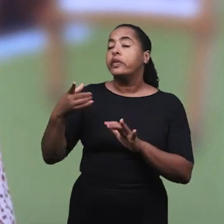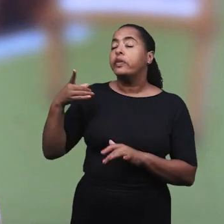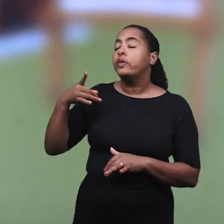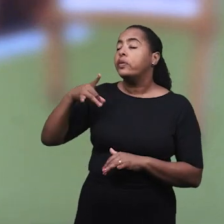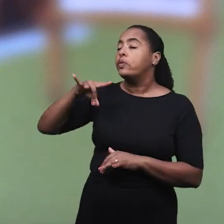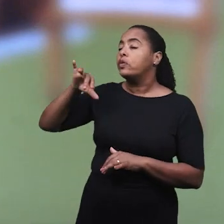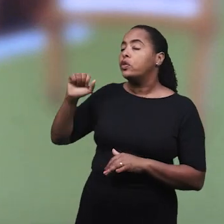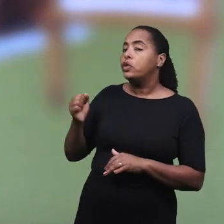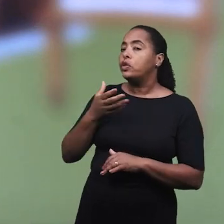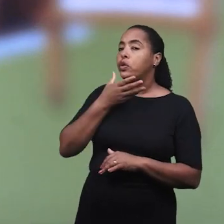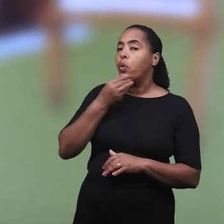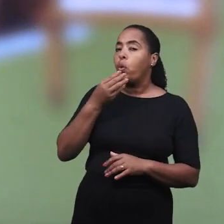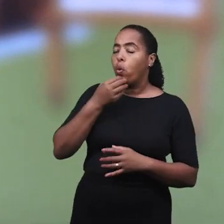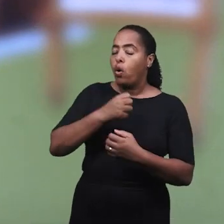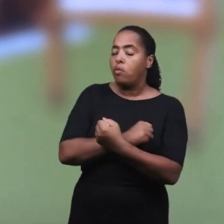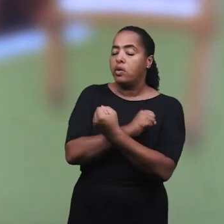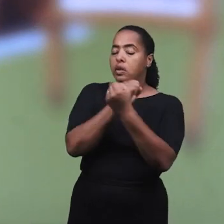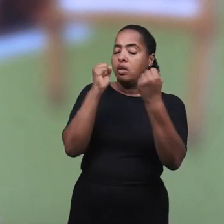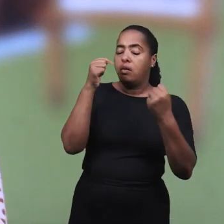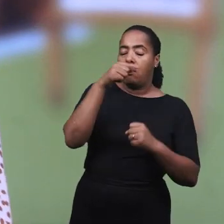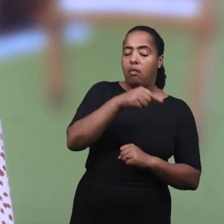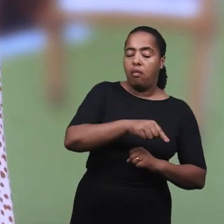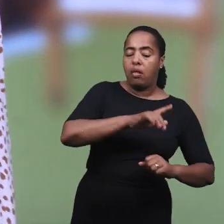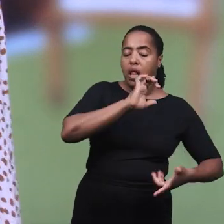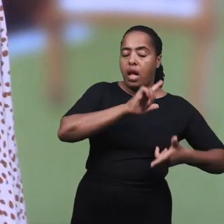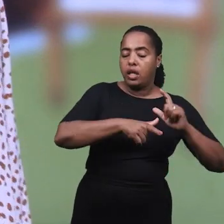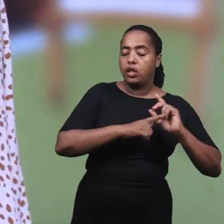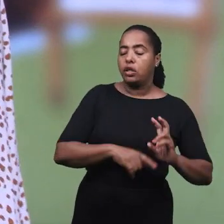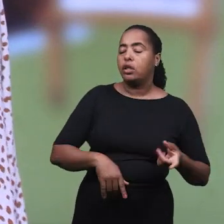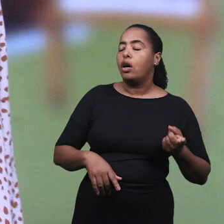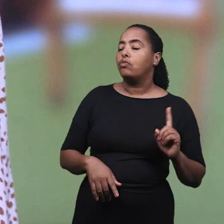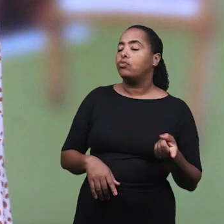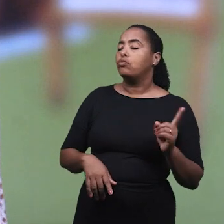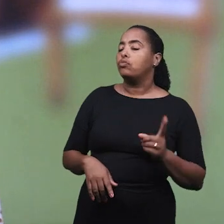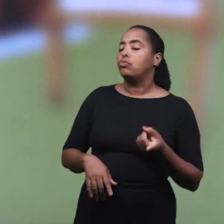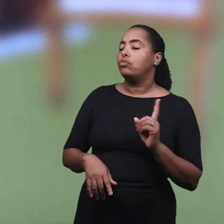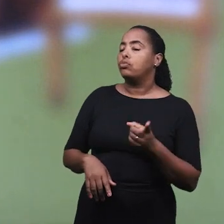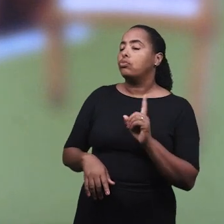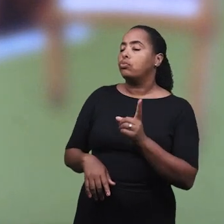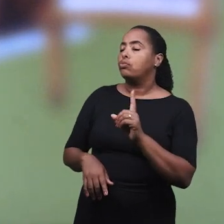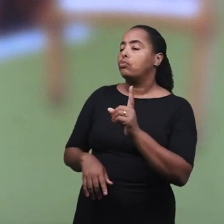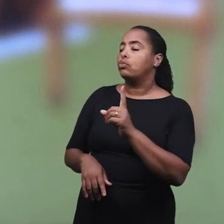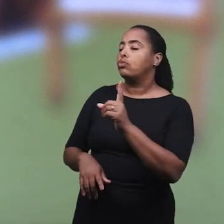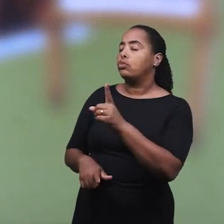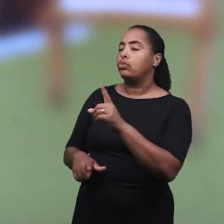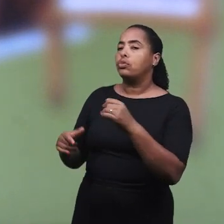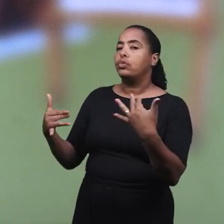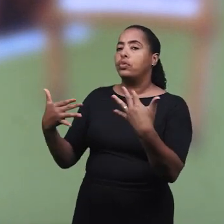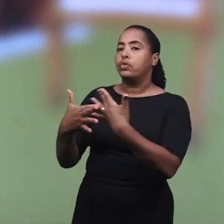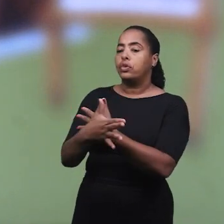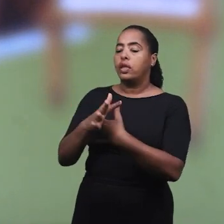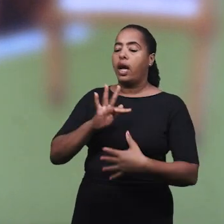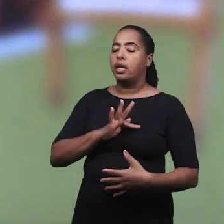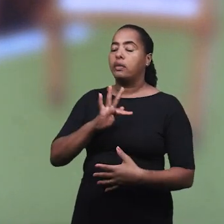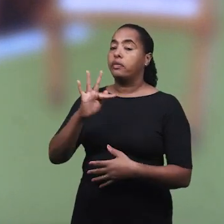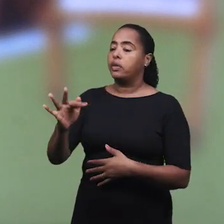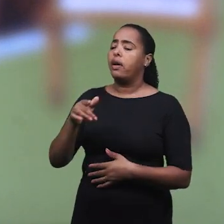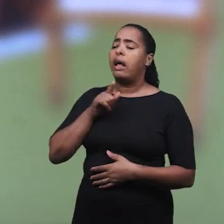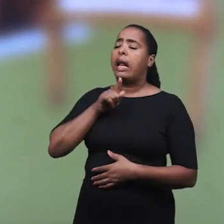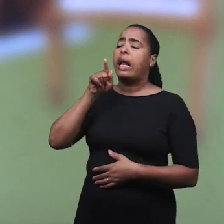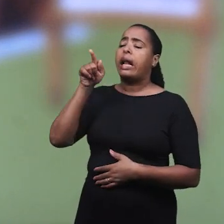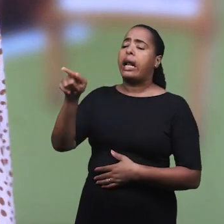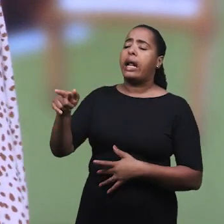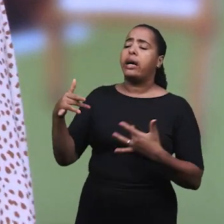La parole dit que un jour, Samson est sorti d'Israël pour aller à Timna, une ville des